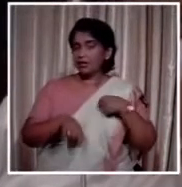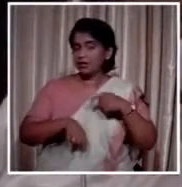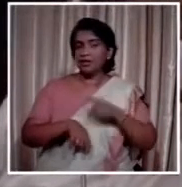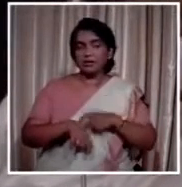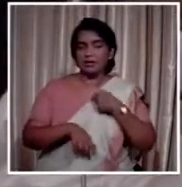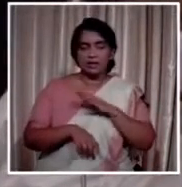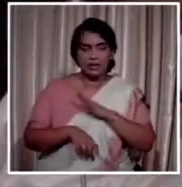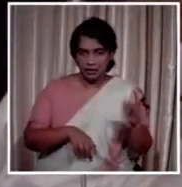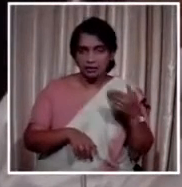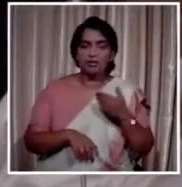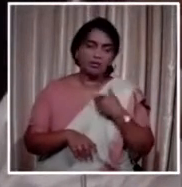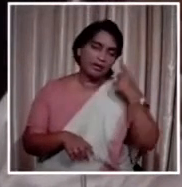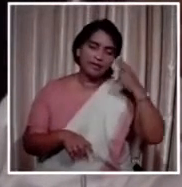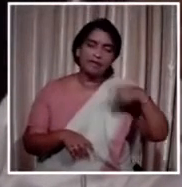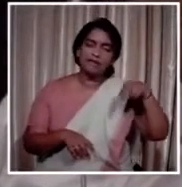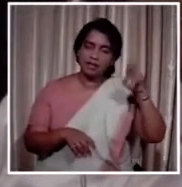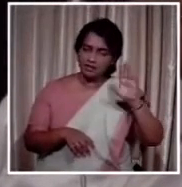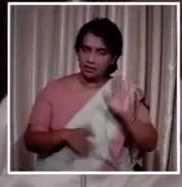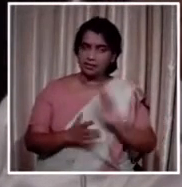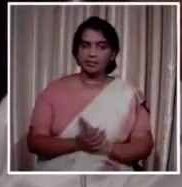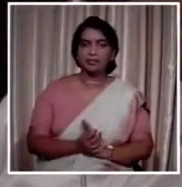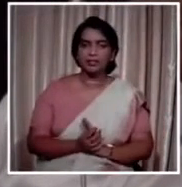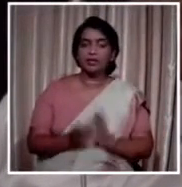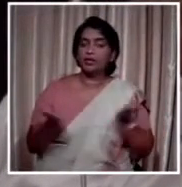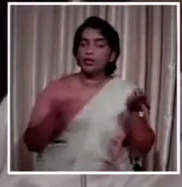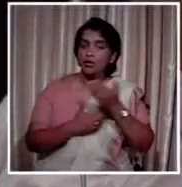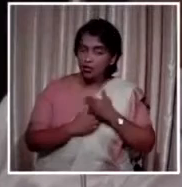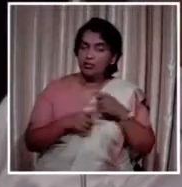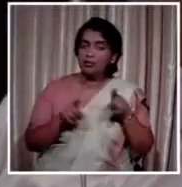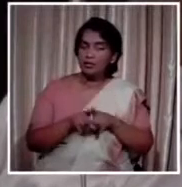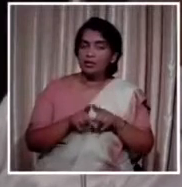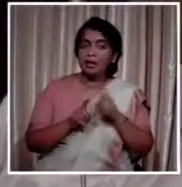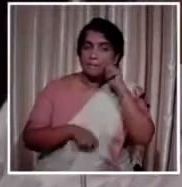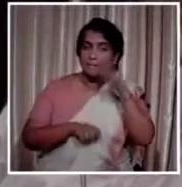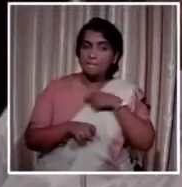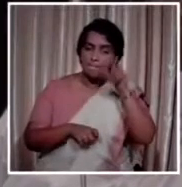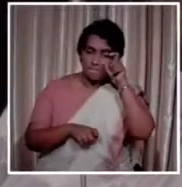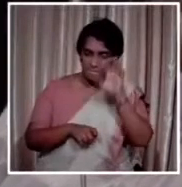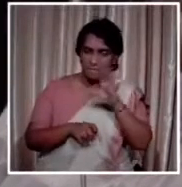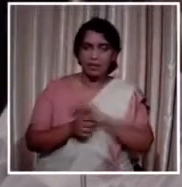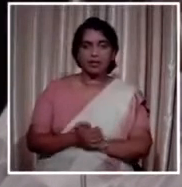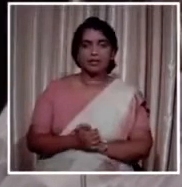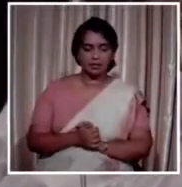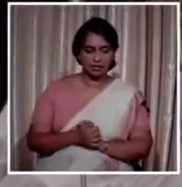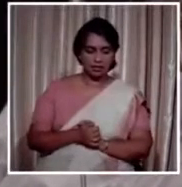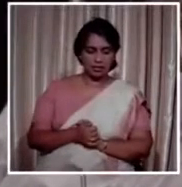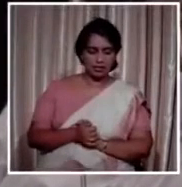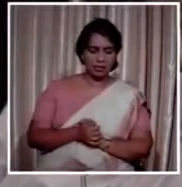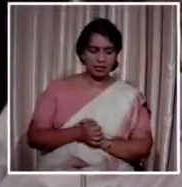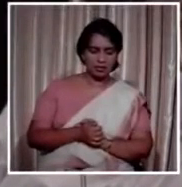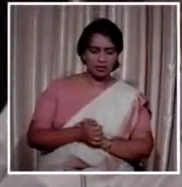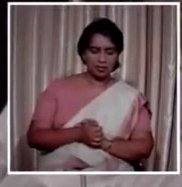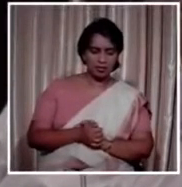தீர்வாக அரசியலமைப்பு திருத்தம் செய்யப்பட வேண்டும் என்று நான் நம்புகின்றேன். அதன் மூலம் படியாக அரசியலமைப்பின்